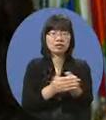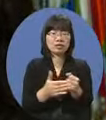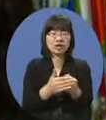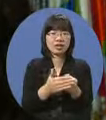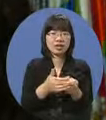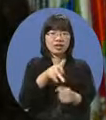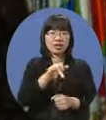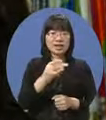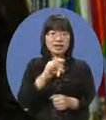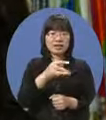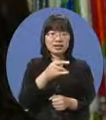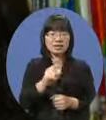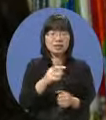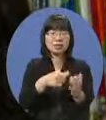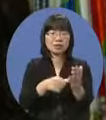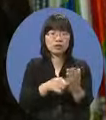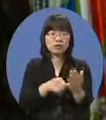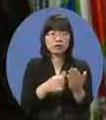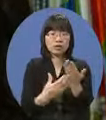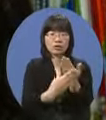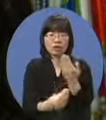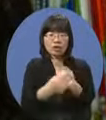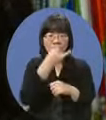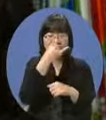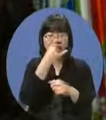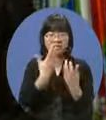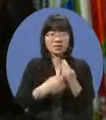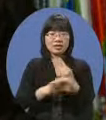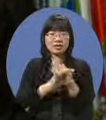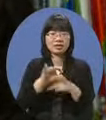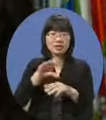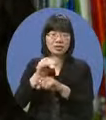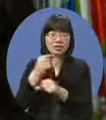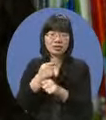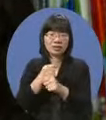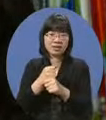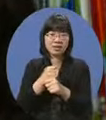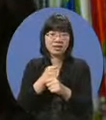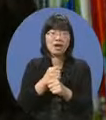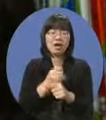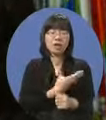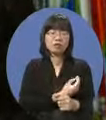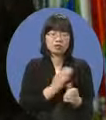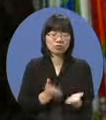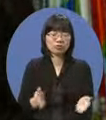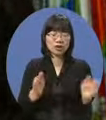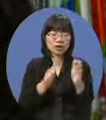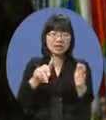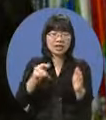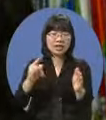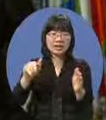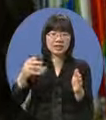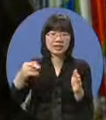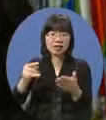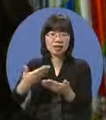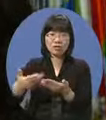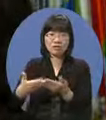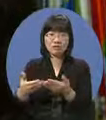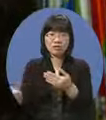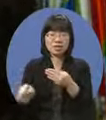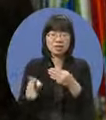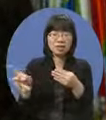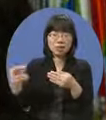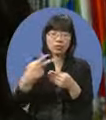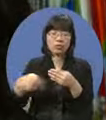캐릭터 제품을 출력을 해서 예를 들어 자동차를 만들면 우유가게에다가 캐릭터 제품을 오려서 만들면 아이들은 또 그게 캐릭터